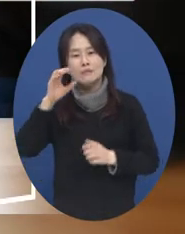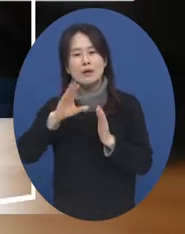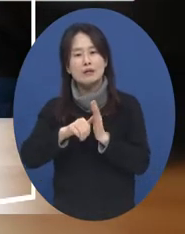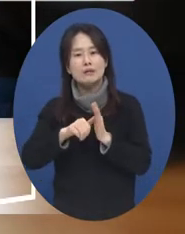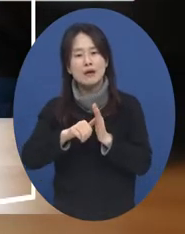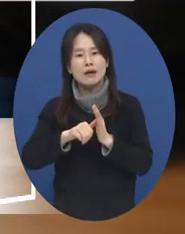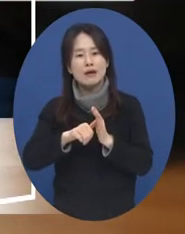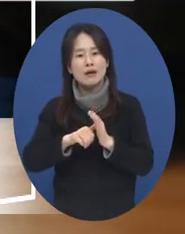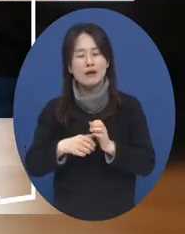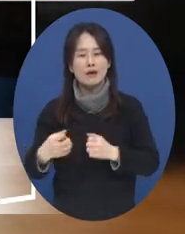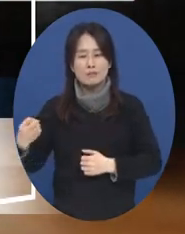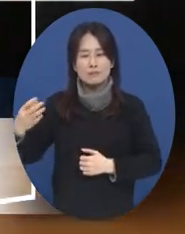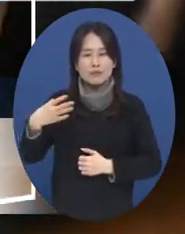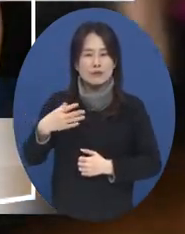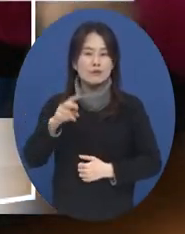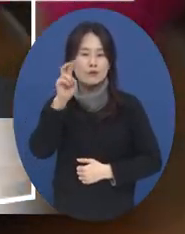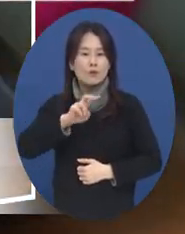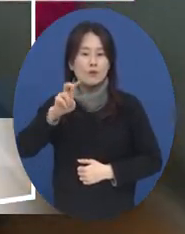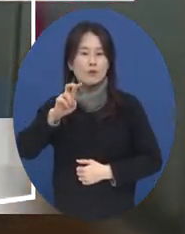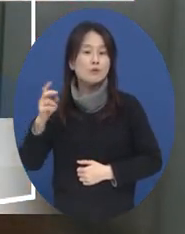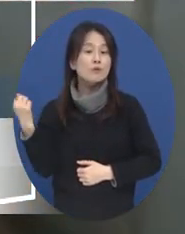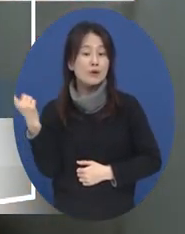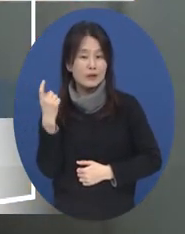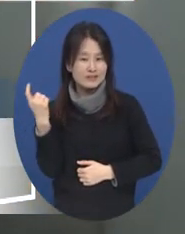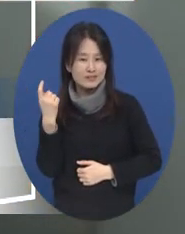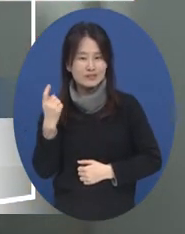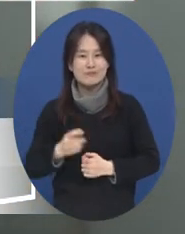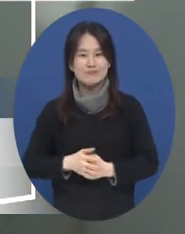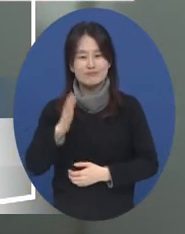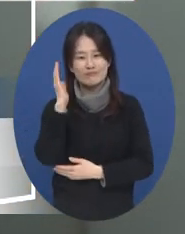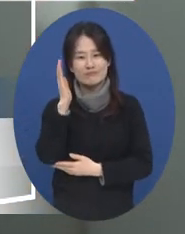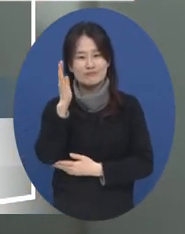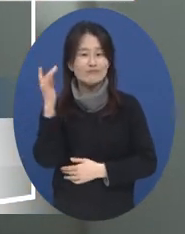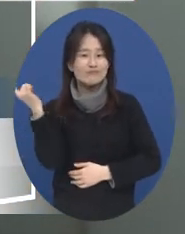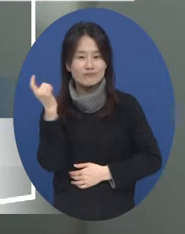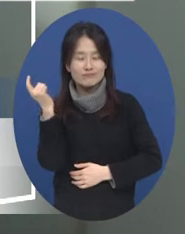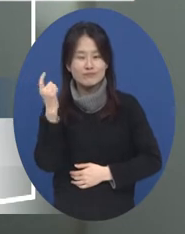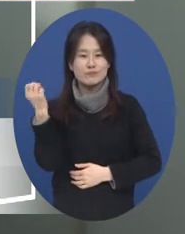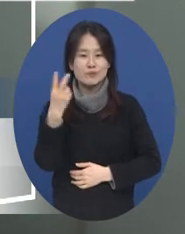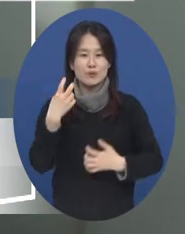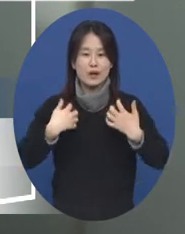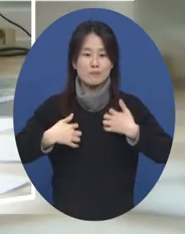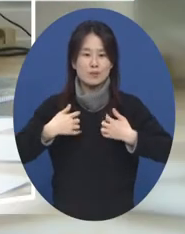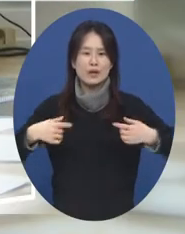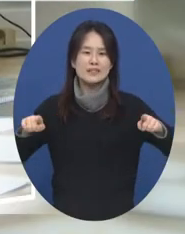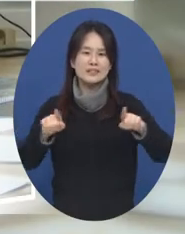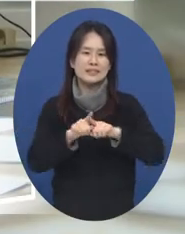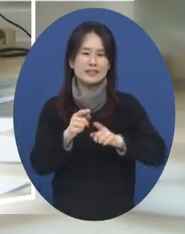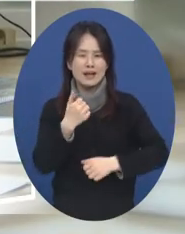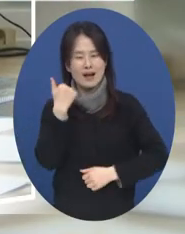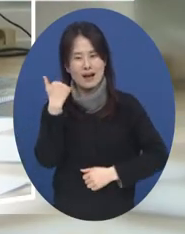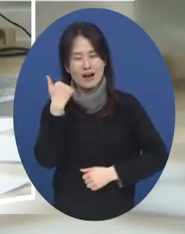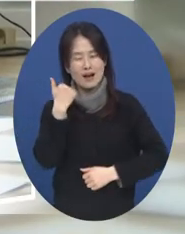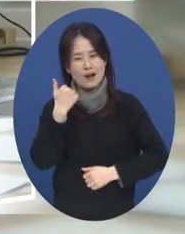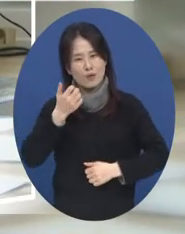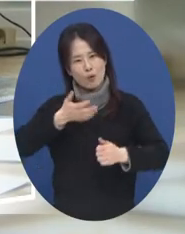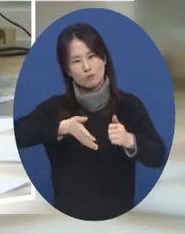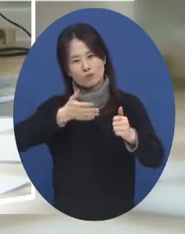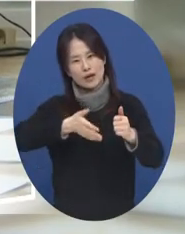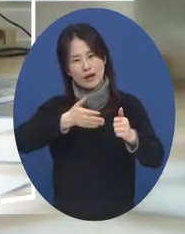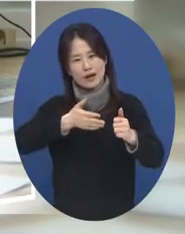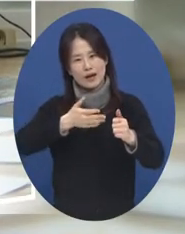이렇게 틀어놓고 노래 듣고 이야기 듣고 또 게임도 가지